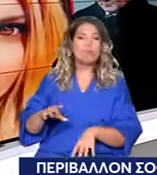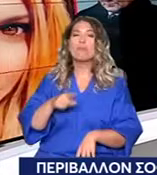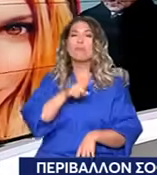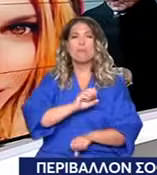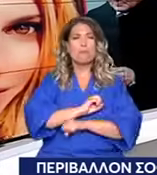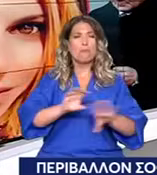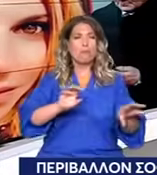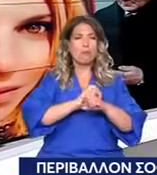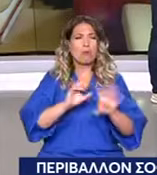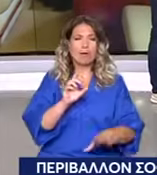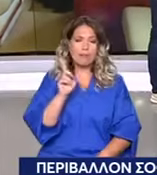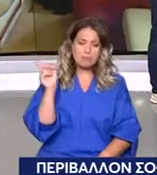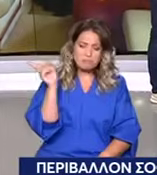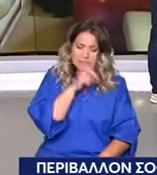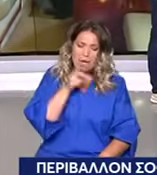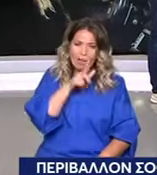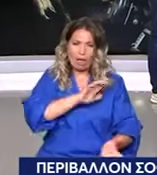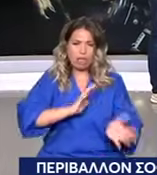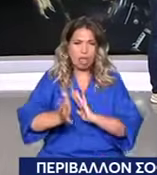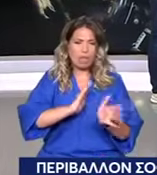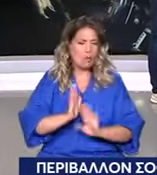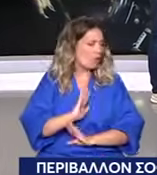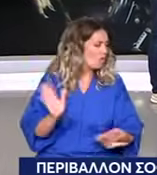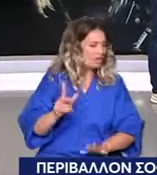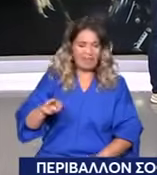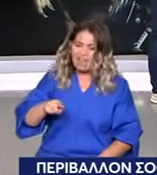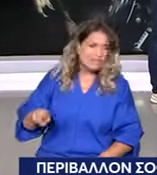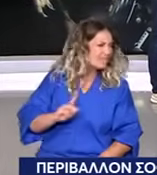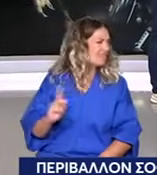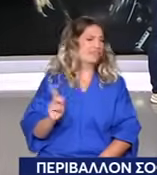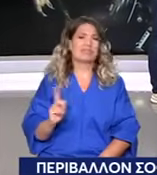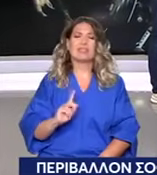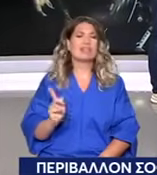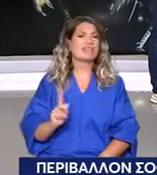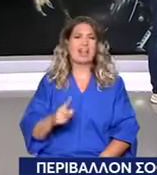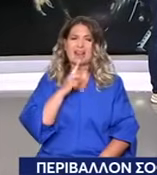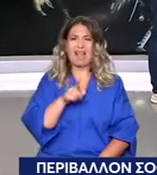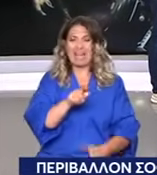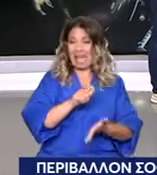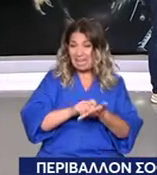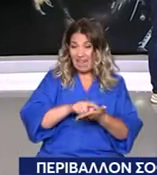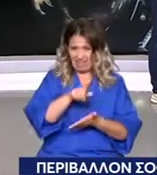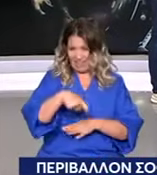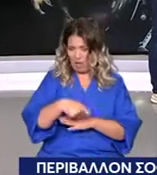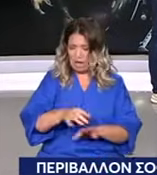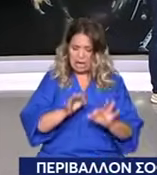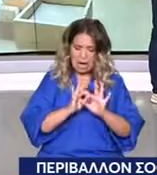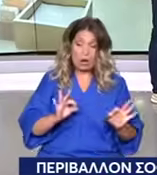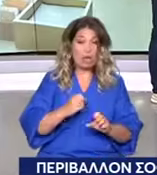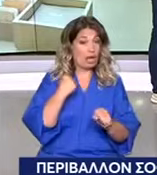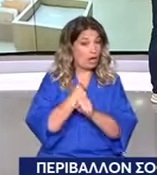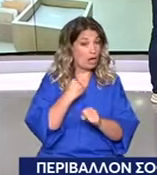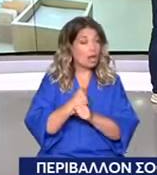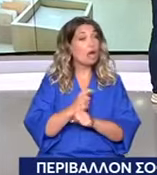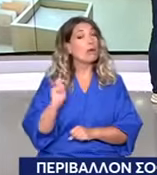ισχύουν, αλλά και ανακρίβειες. Επίσης, ξεκαθαρίζει ότι το γραφείο λειτουργεί κανονικά. Οι εργαζόμενοι έχουν πληρωθεί